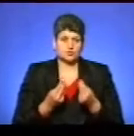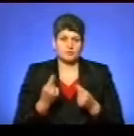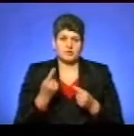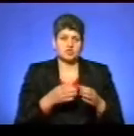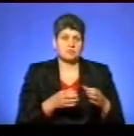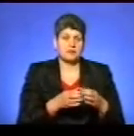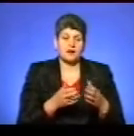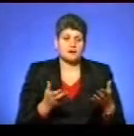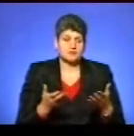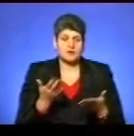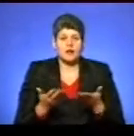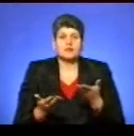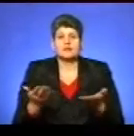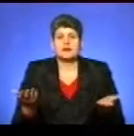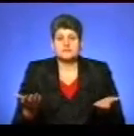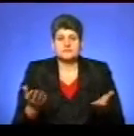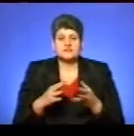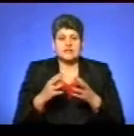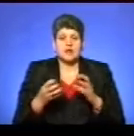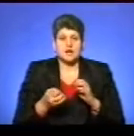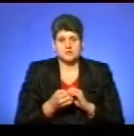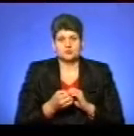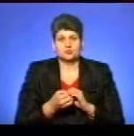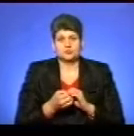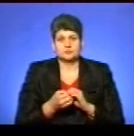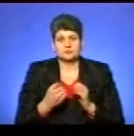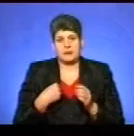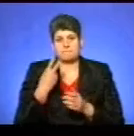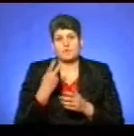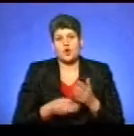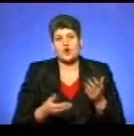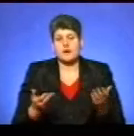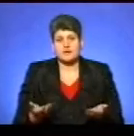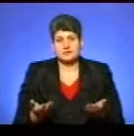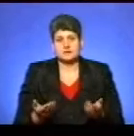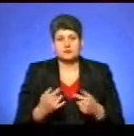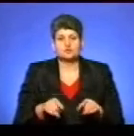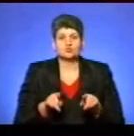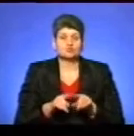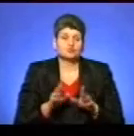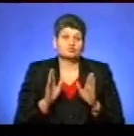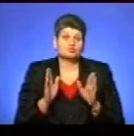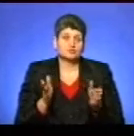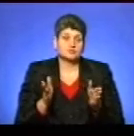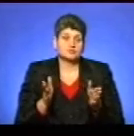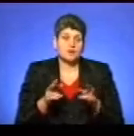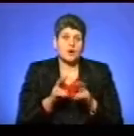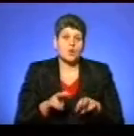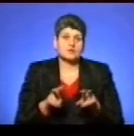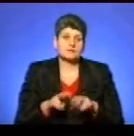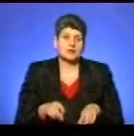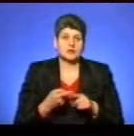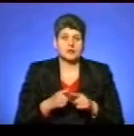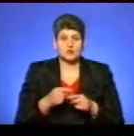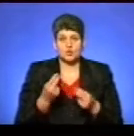партії, але в загальному ми програли. Тому будемо розбирати цю